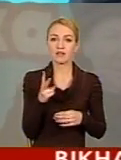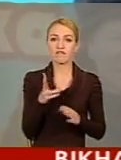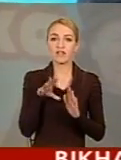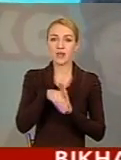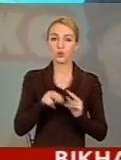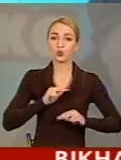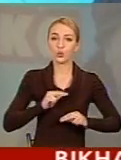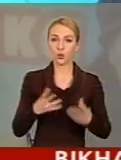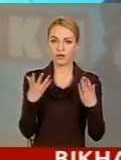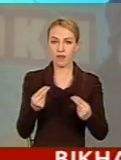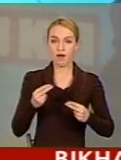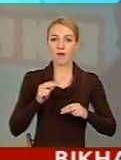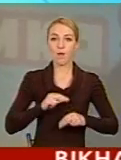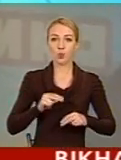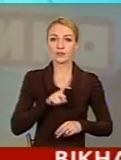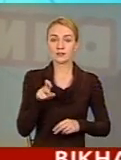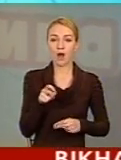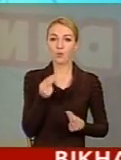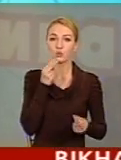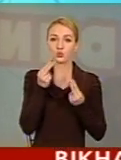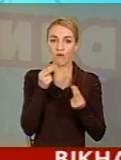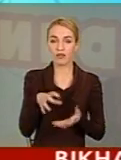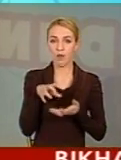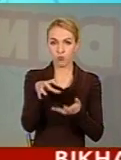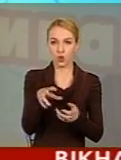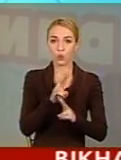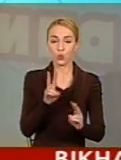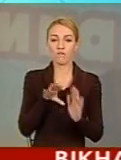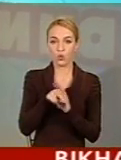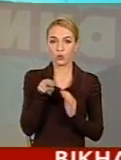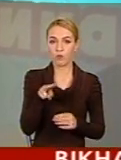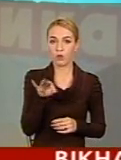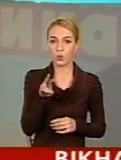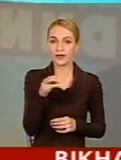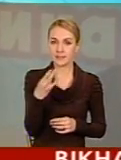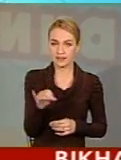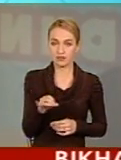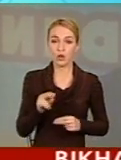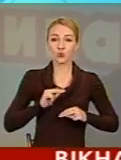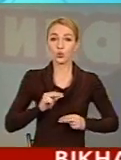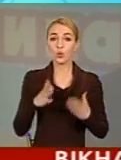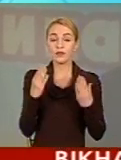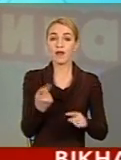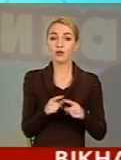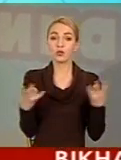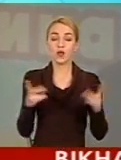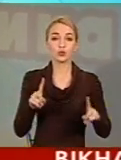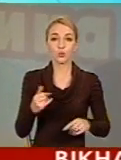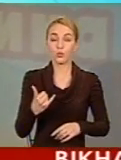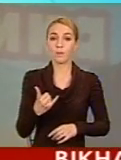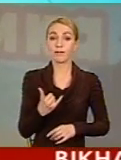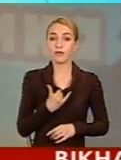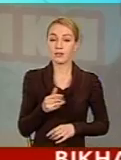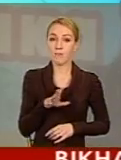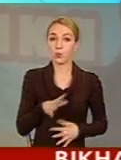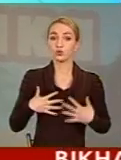трудодней работы за продуктовые наборы которые ввёл плотницкий трудодне это надо чтоб у меня было